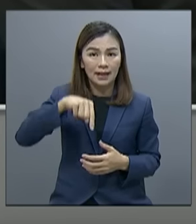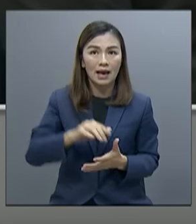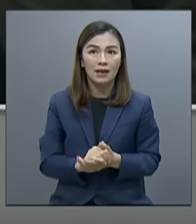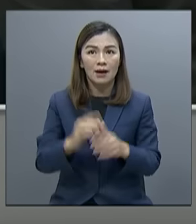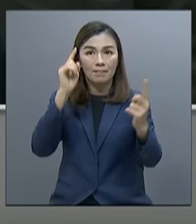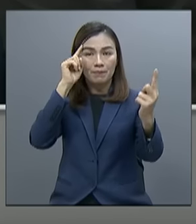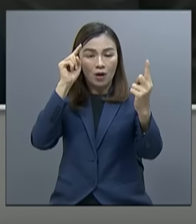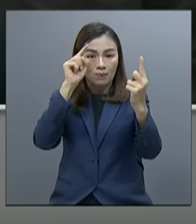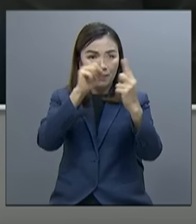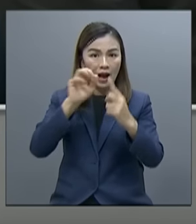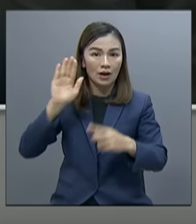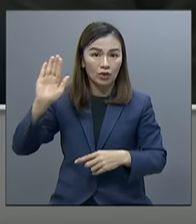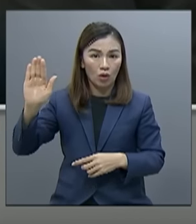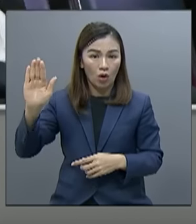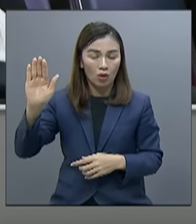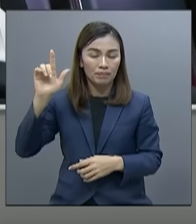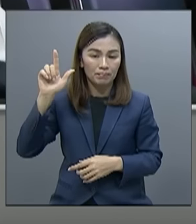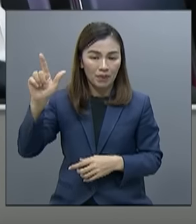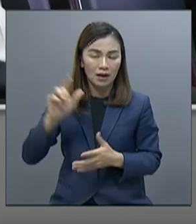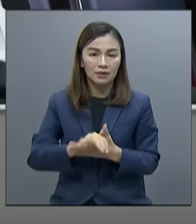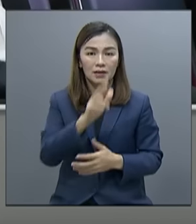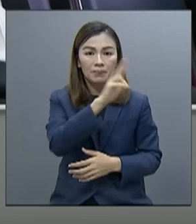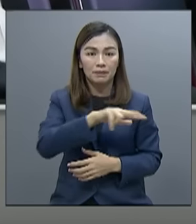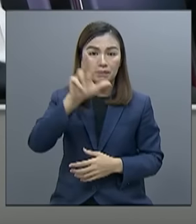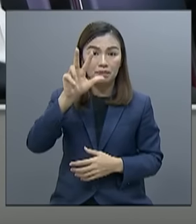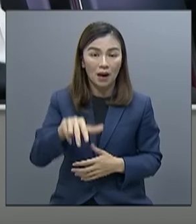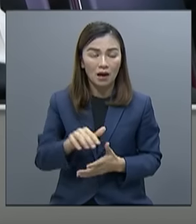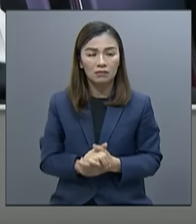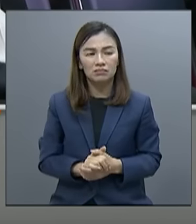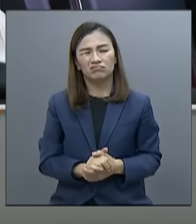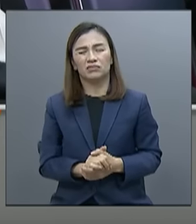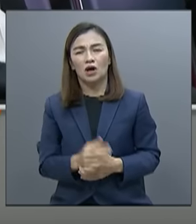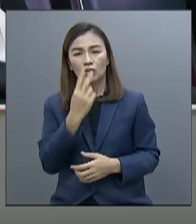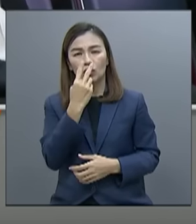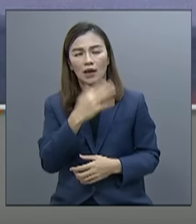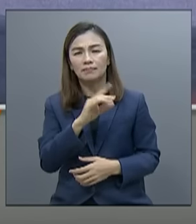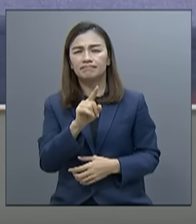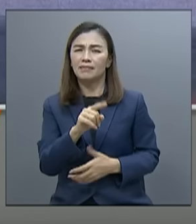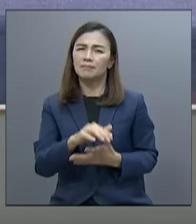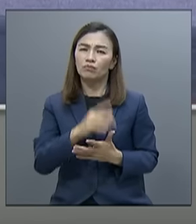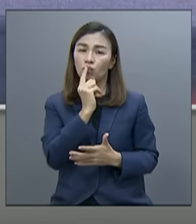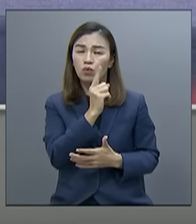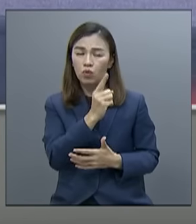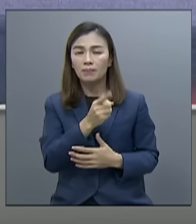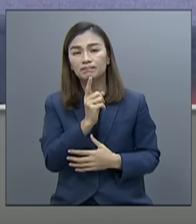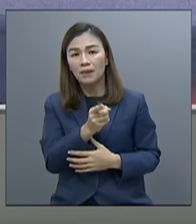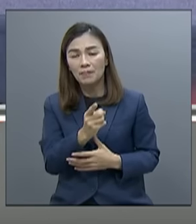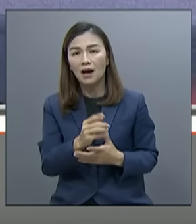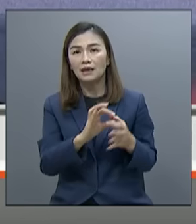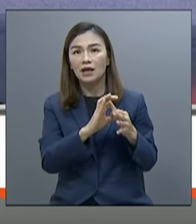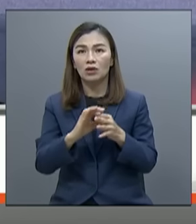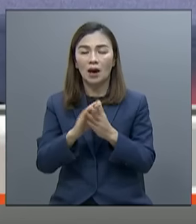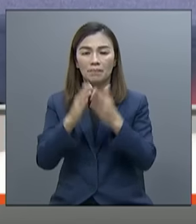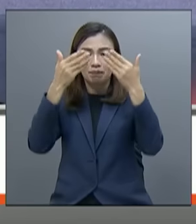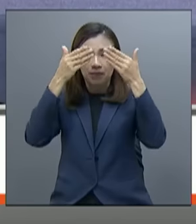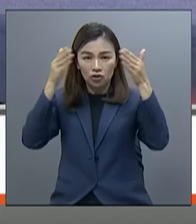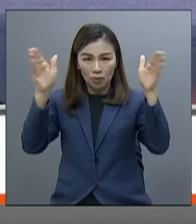องแล้วก็พรรคเพื่อไทยเนี่ยถูกวิพากษ์วิจารณ์เสมอมาเลยนะคะแล้วก็ยังมีเรื่องของความอ่อนประสบการณ์ทาง